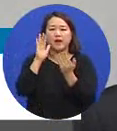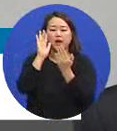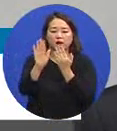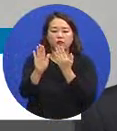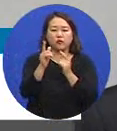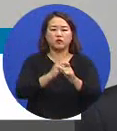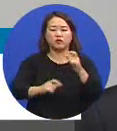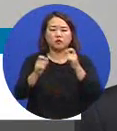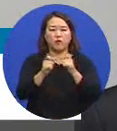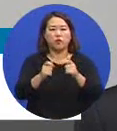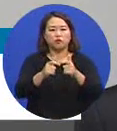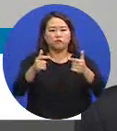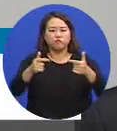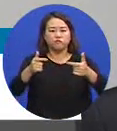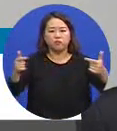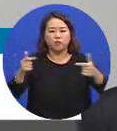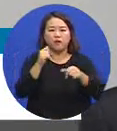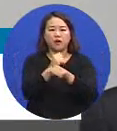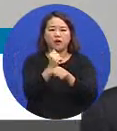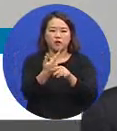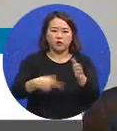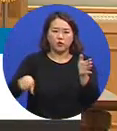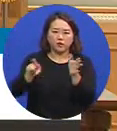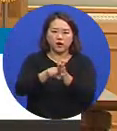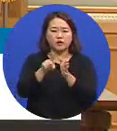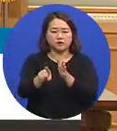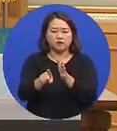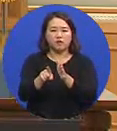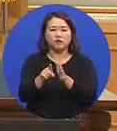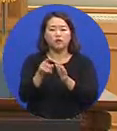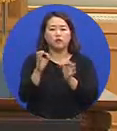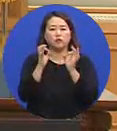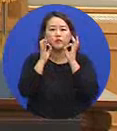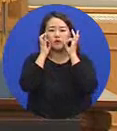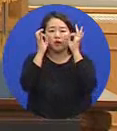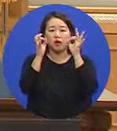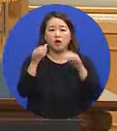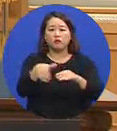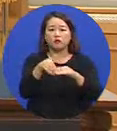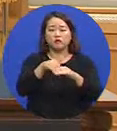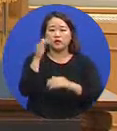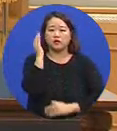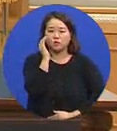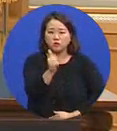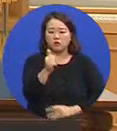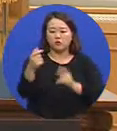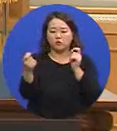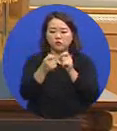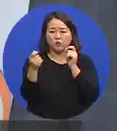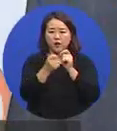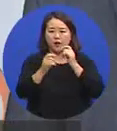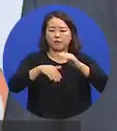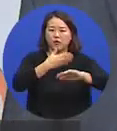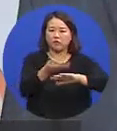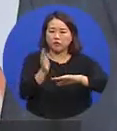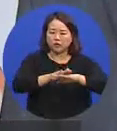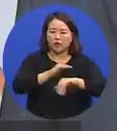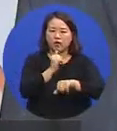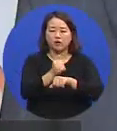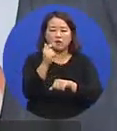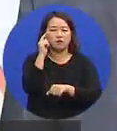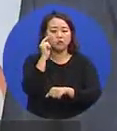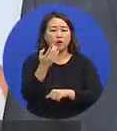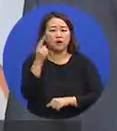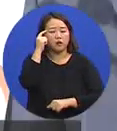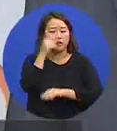더 키워나가고 또는 잃지 않기 위한 노력을. 문재인 대통령은 조만간 개각에도 나서는데 당장